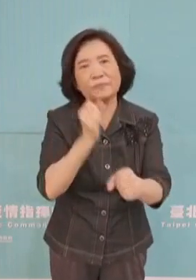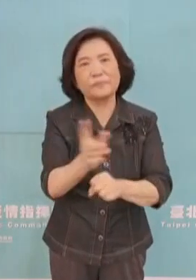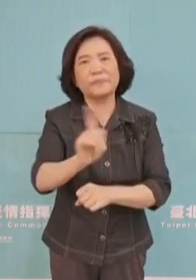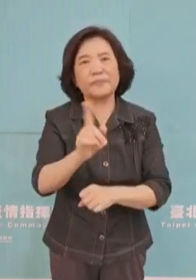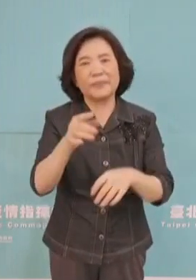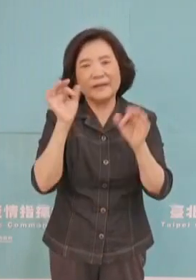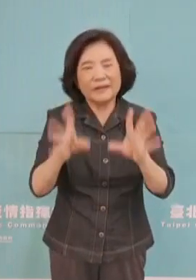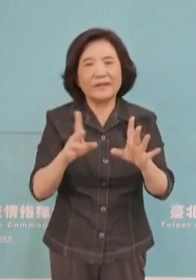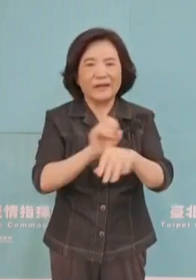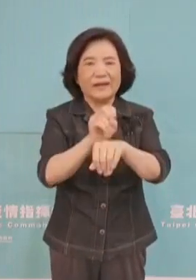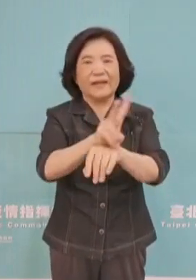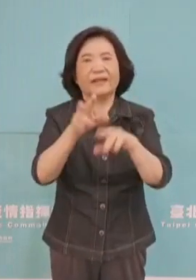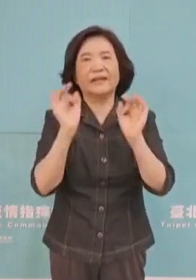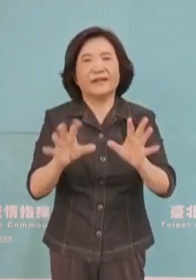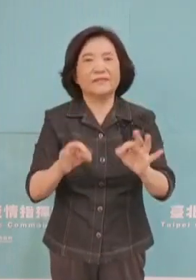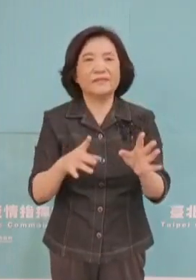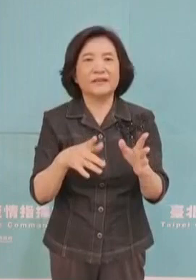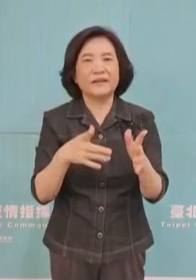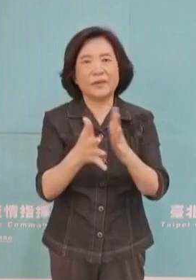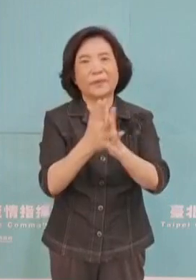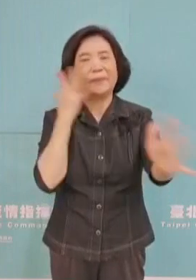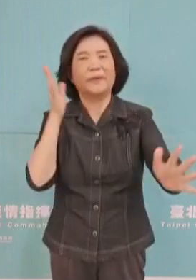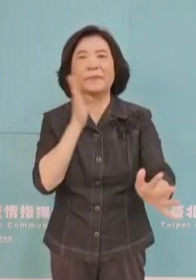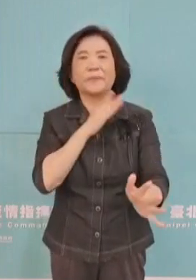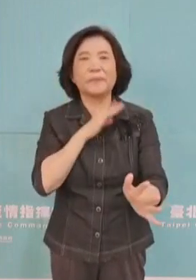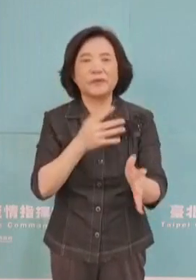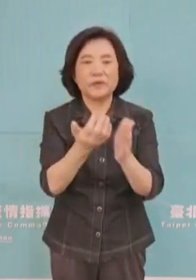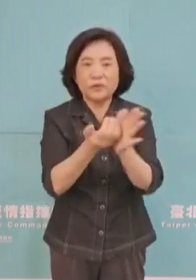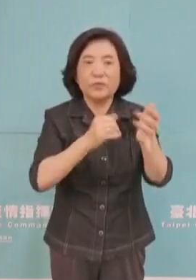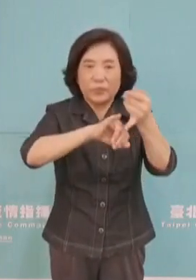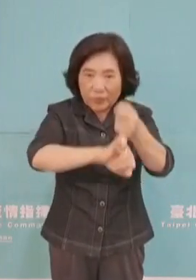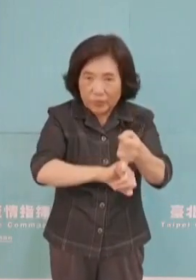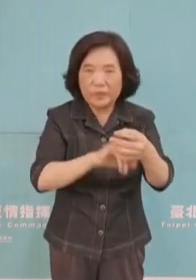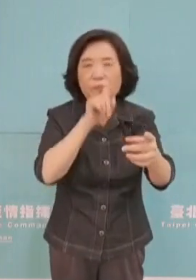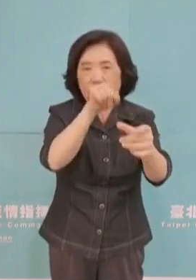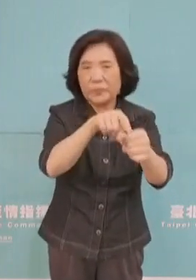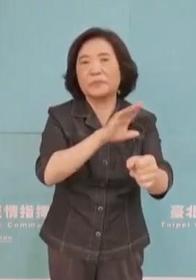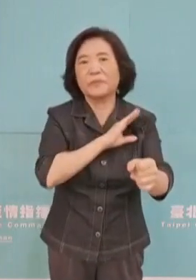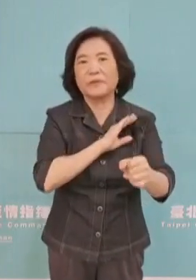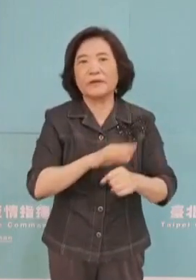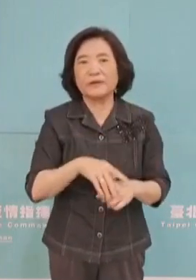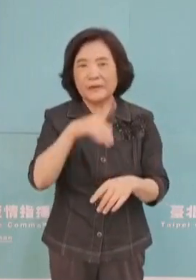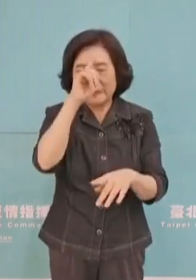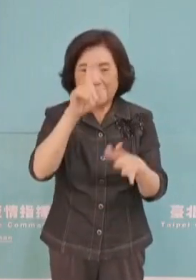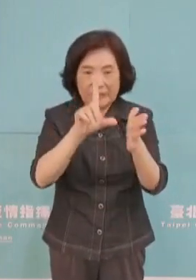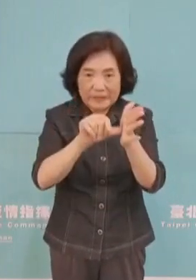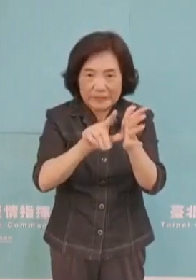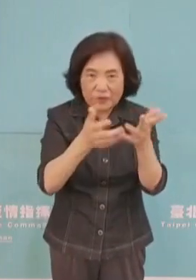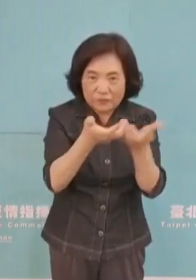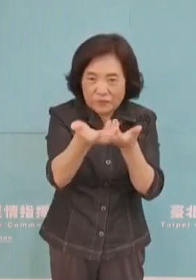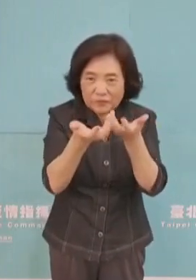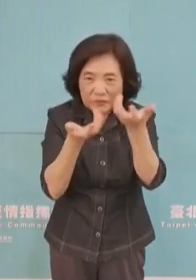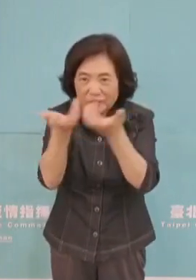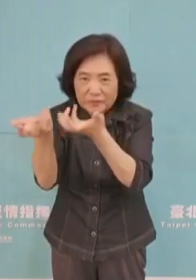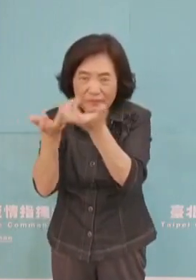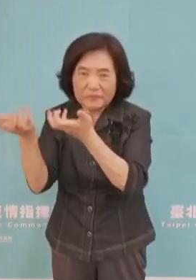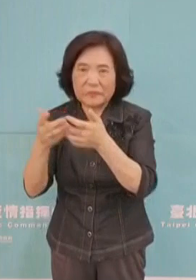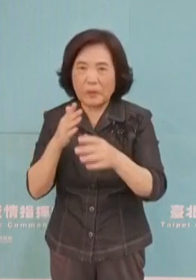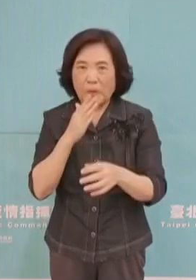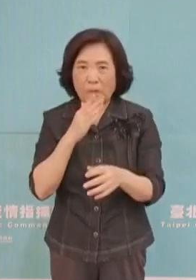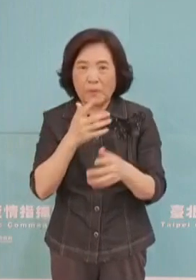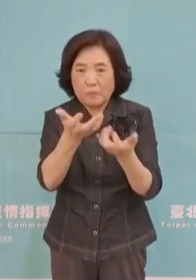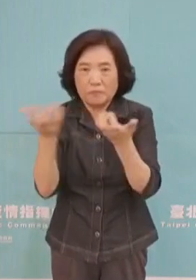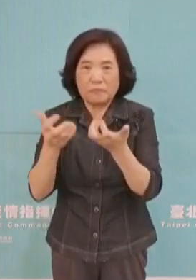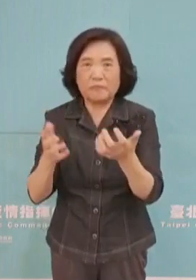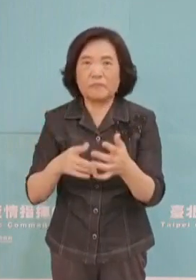是让自己排队而已嘛，对，没有用。所以为什么要预约制？你知道，就是要达到这种分时段，你知道，做到这种空